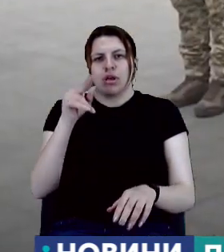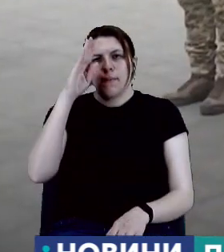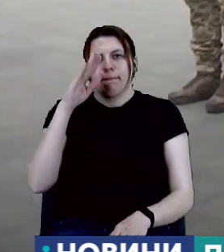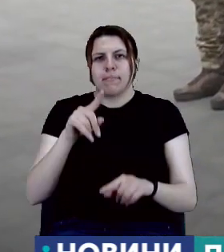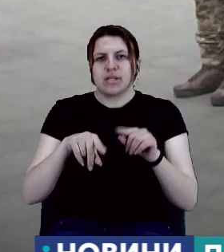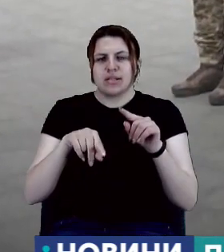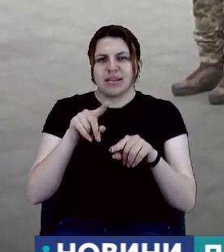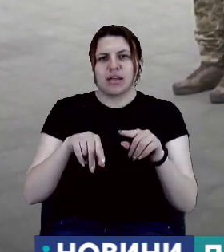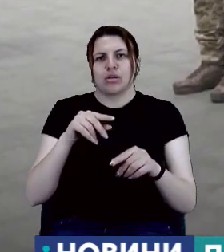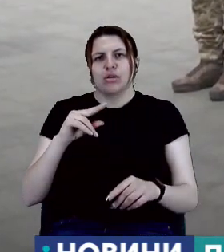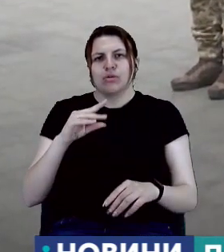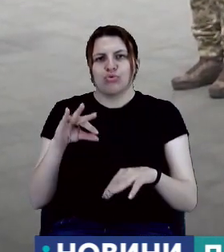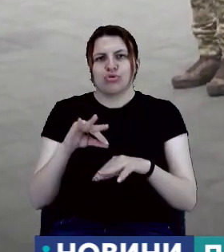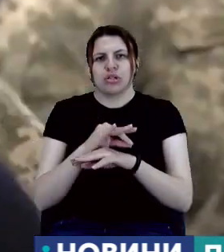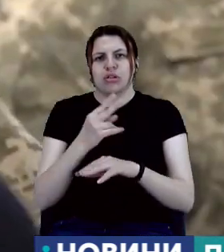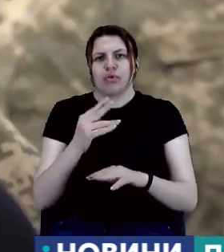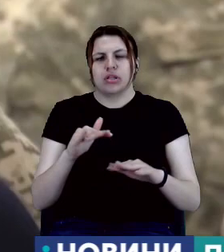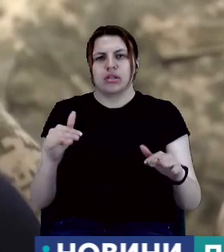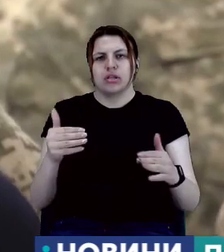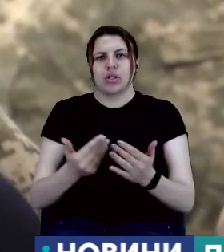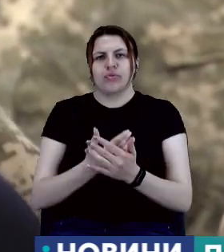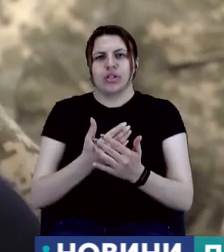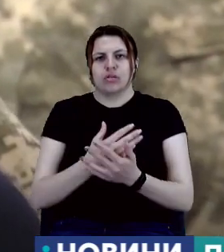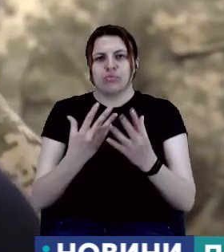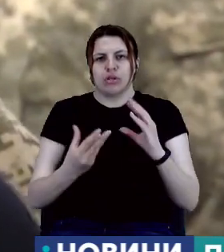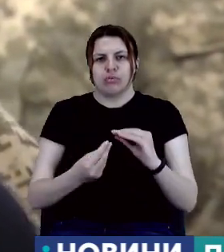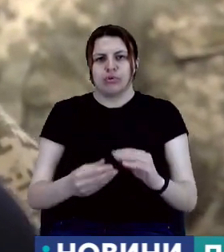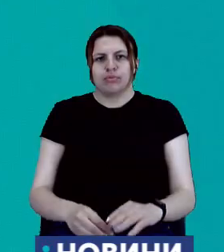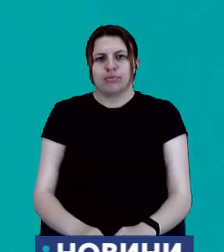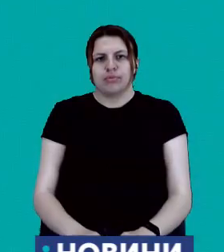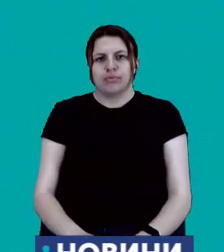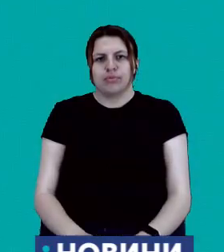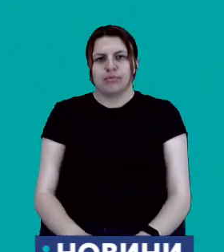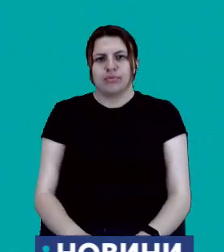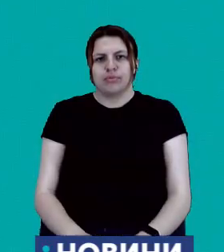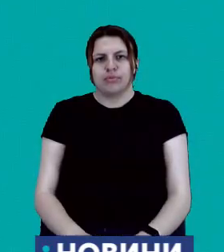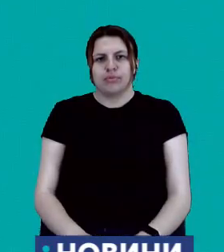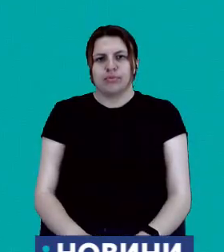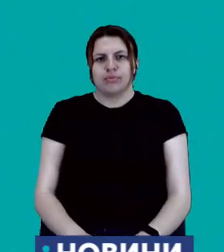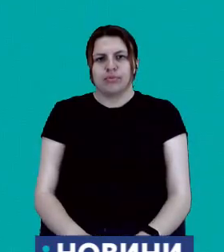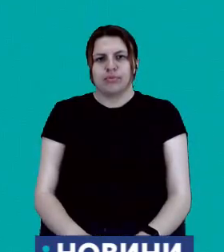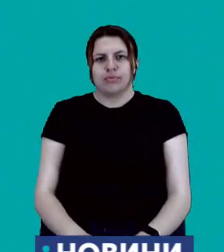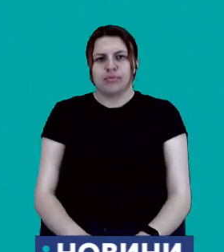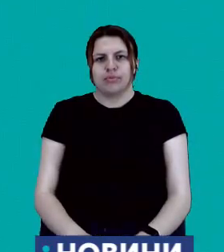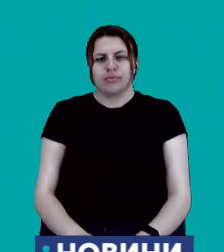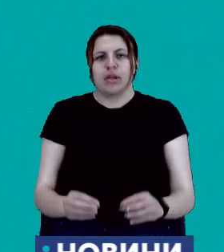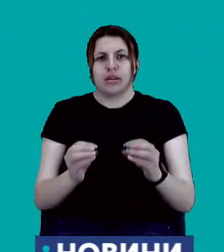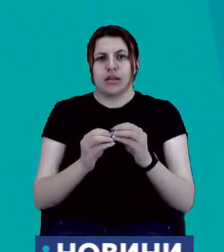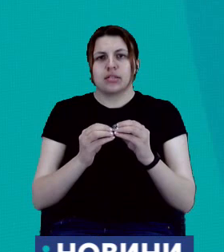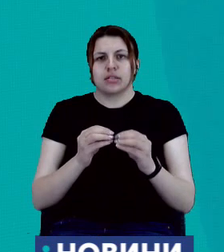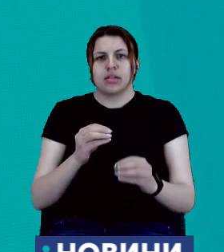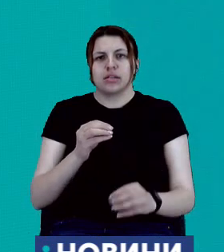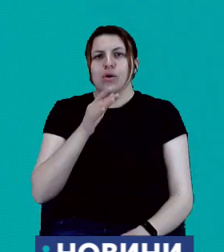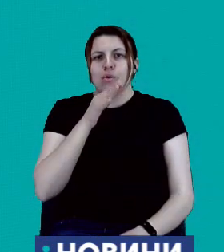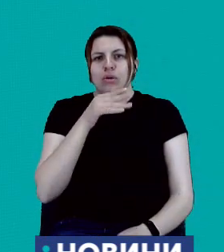дітей. Надія Задорожня, Артем Степанов. Новини на Суспільному. На 10 років за ґратами можуть